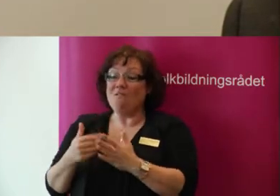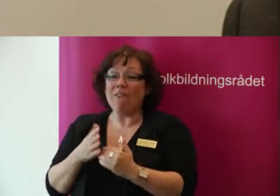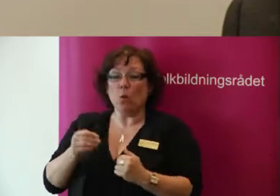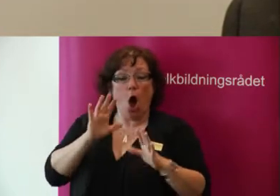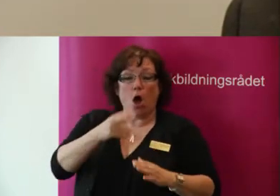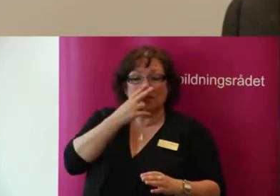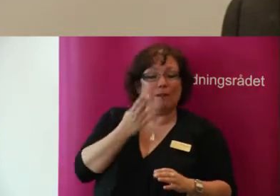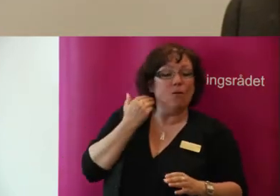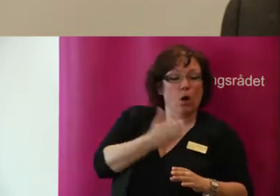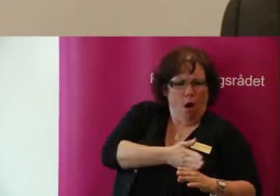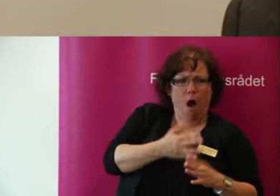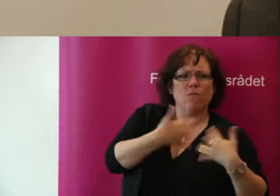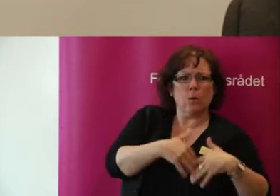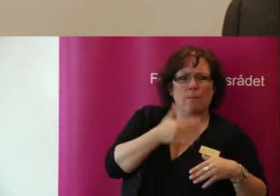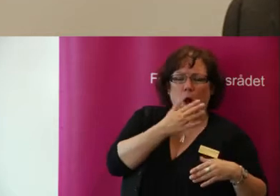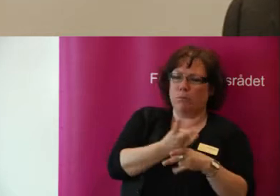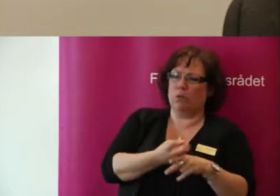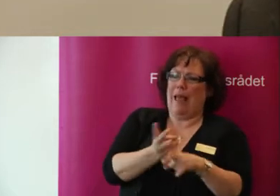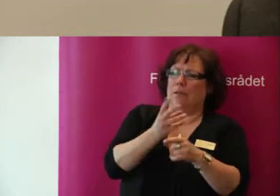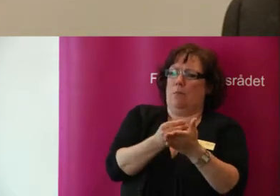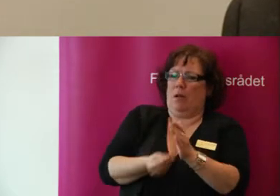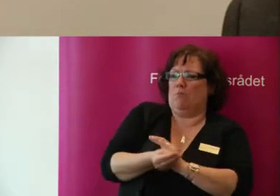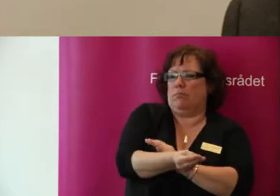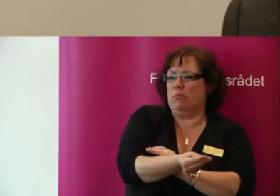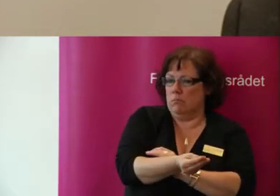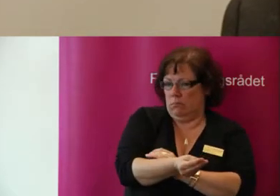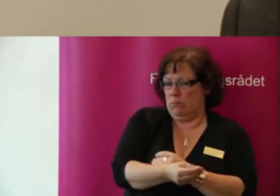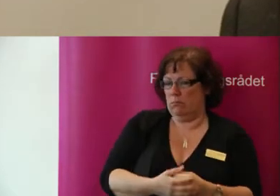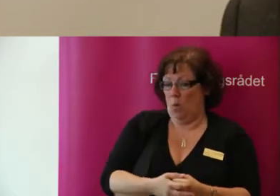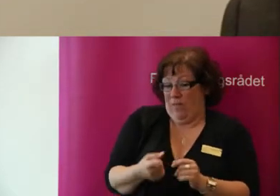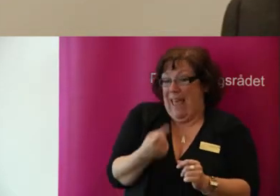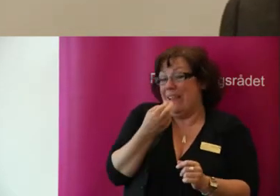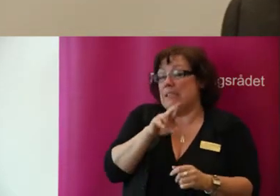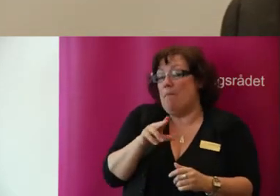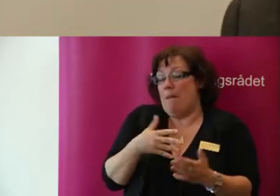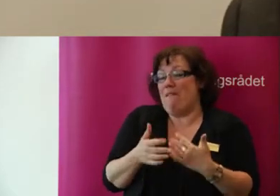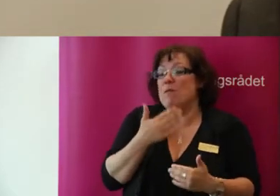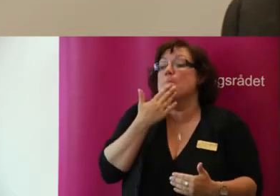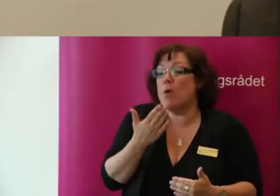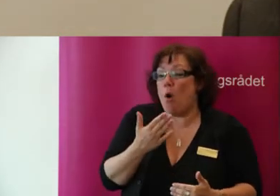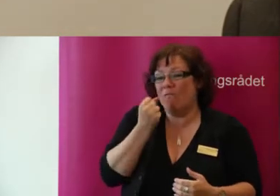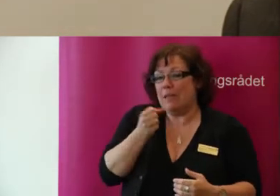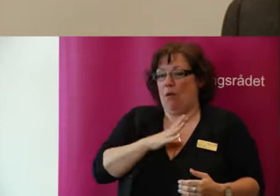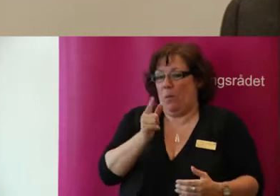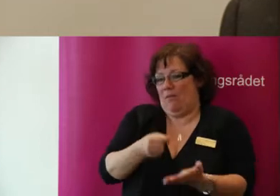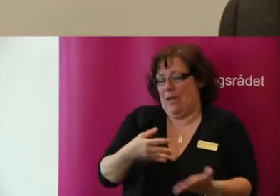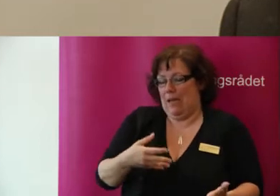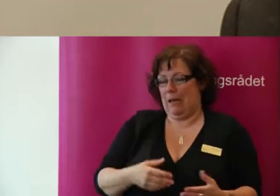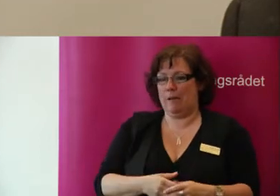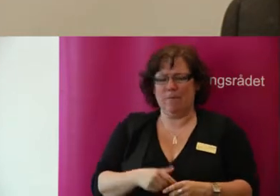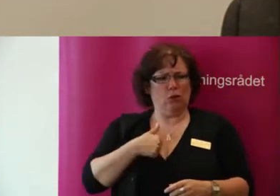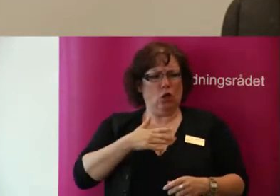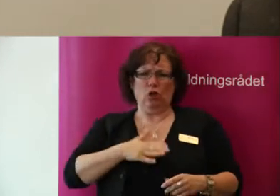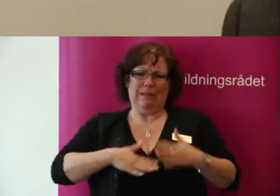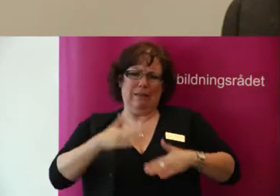väl. Så att det är väl ett exempel på varför det är viktigt med utvärdering. Jag tyckte det var väldigt intressant när